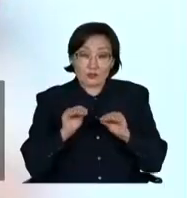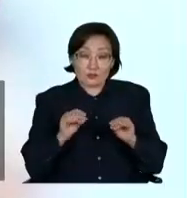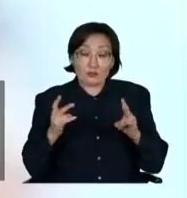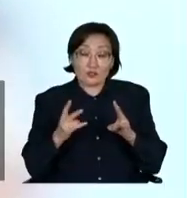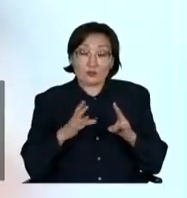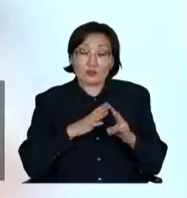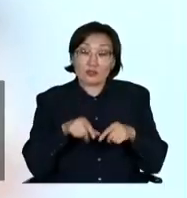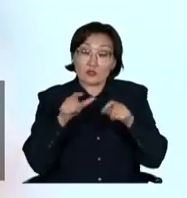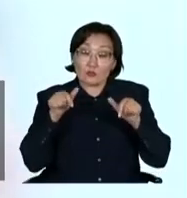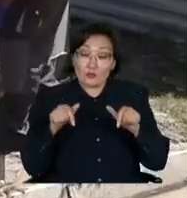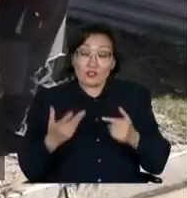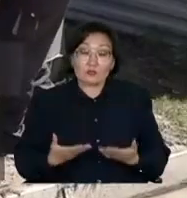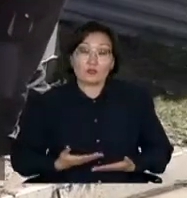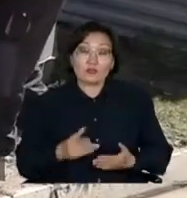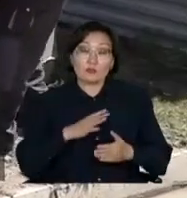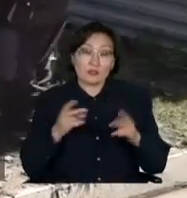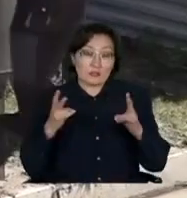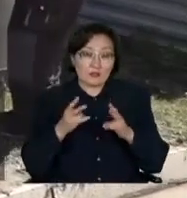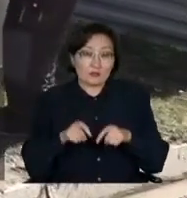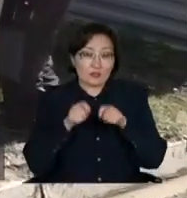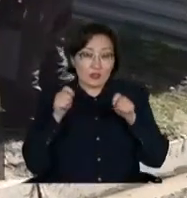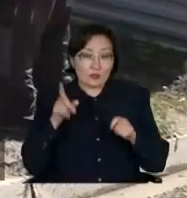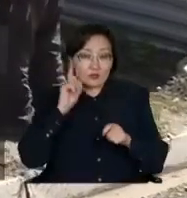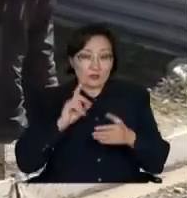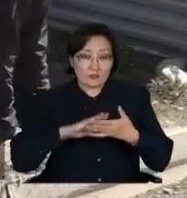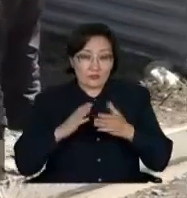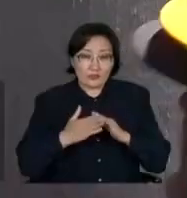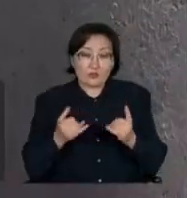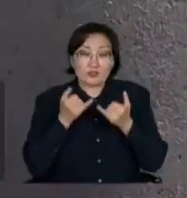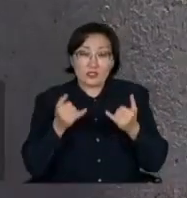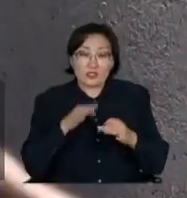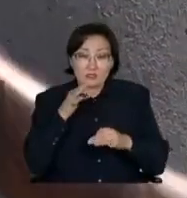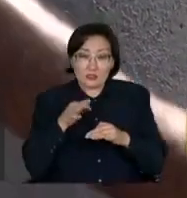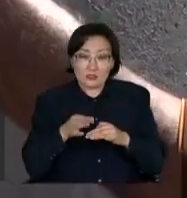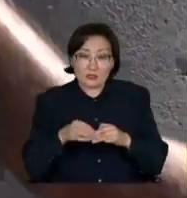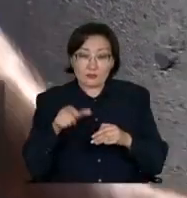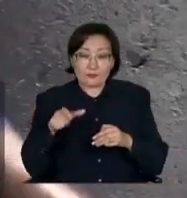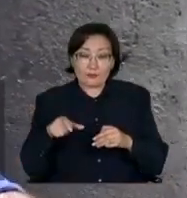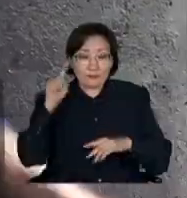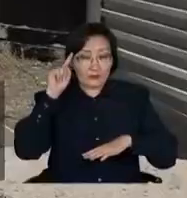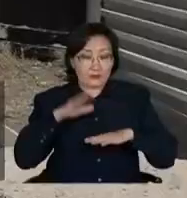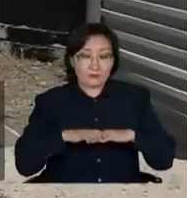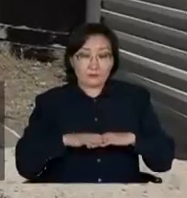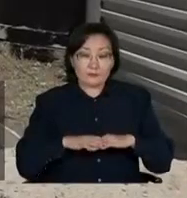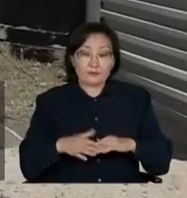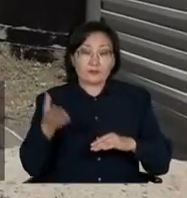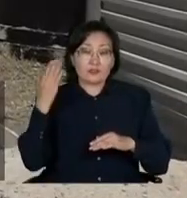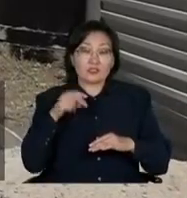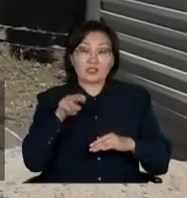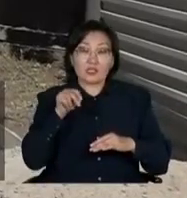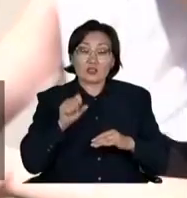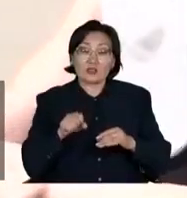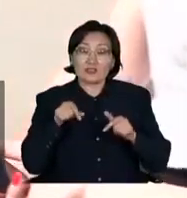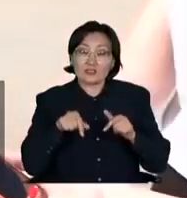А поскольку люди здесь уже живут, было необходимо создать комфортные условия, сказал аким. В свое время это были либо садоводческие товарищества, либо пустые